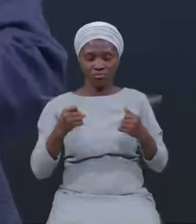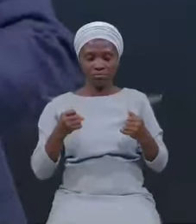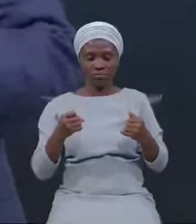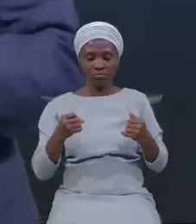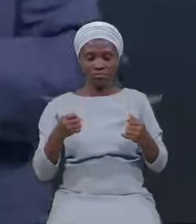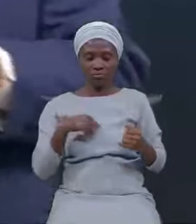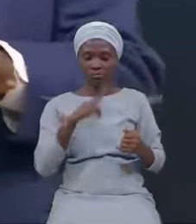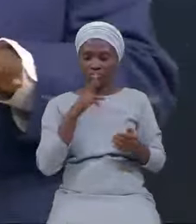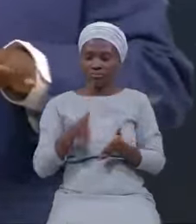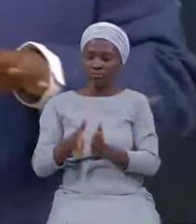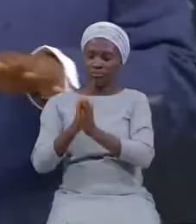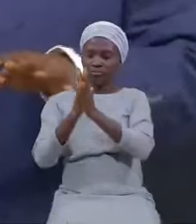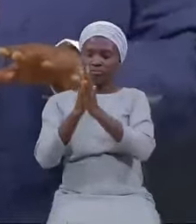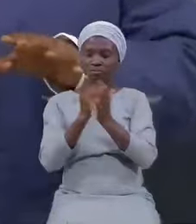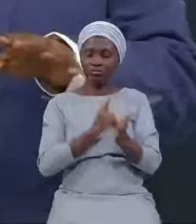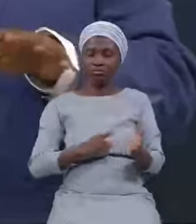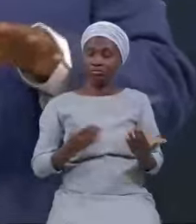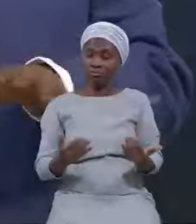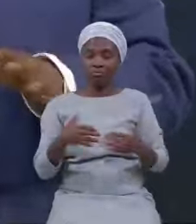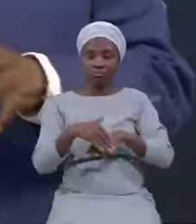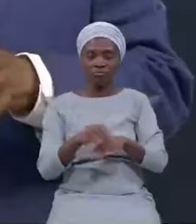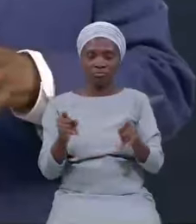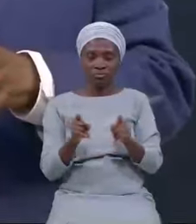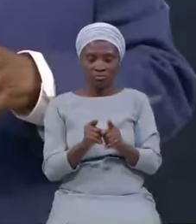nous démarrons cette croisade.